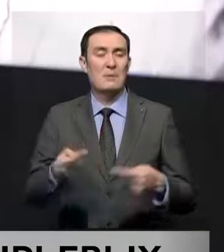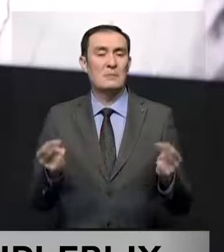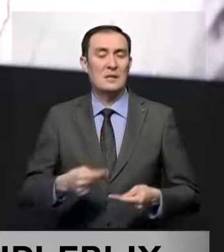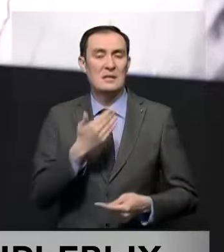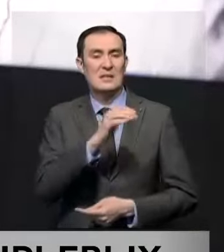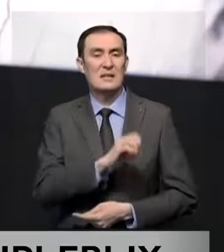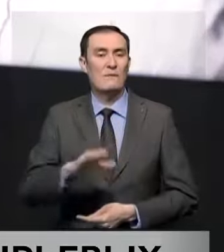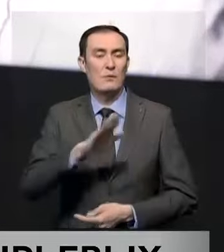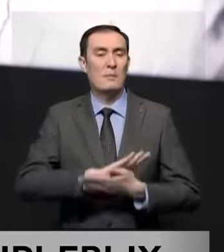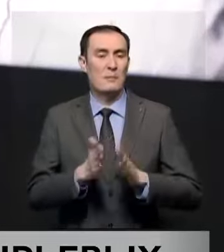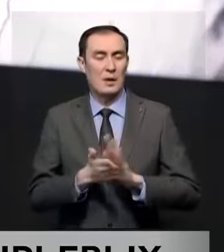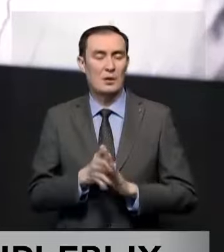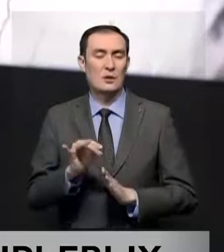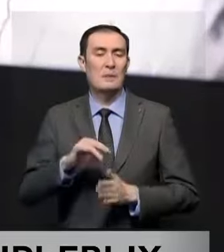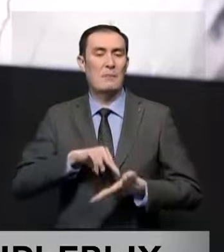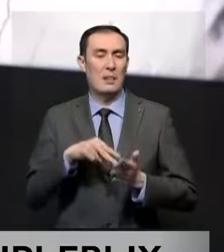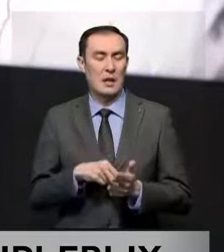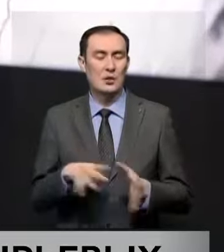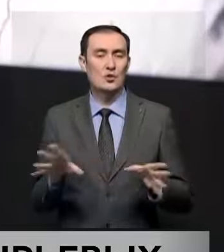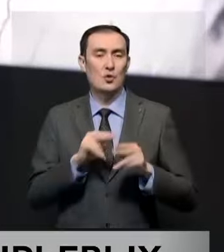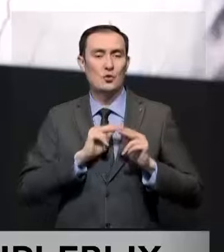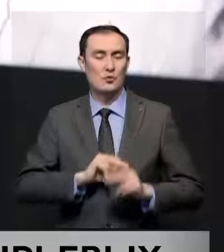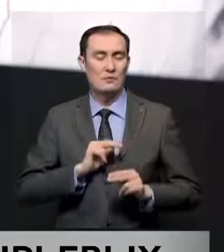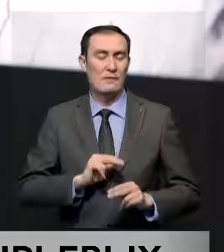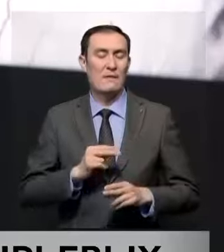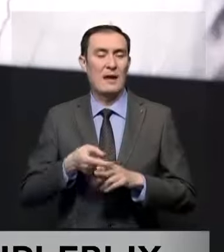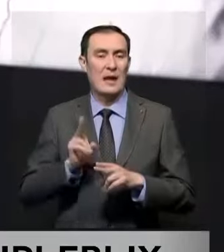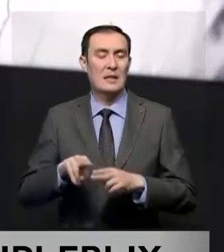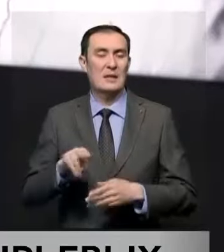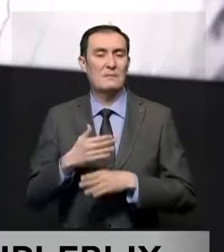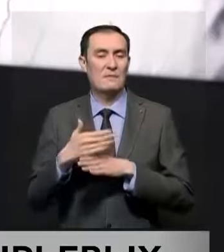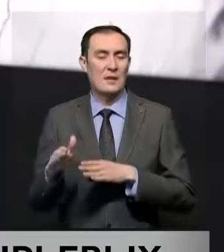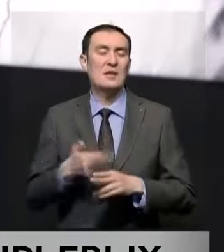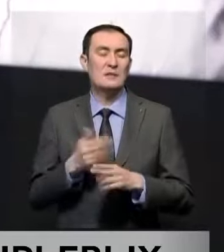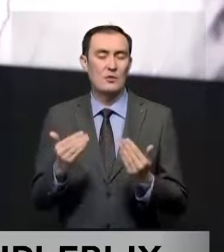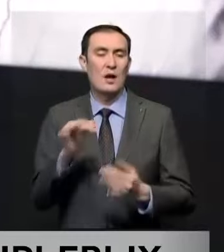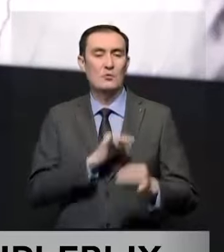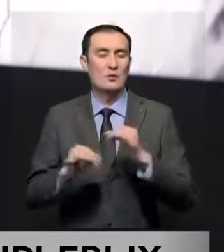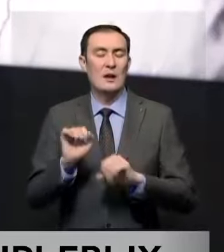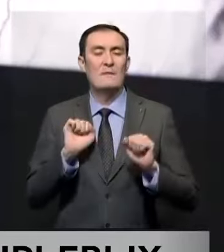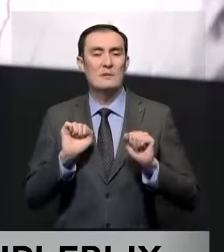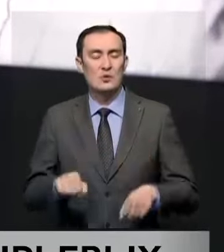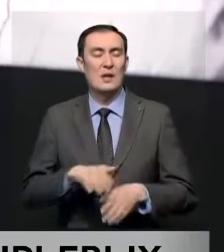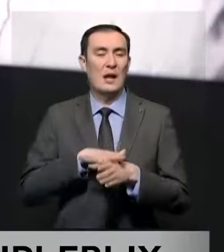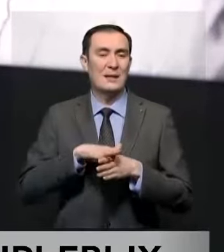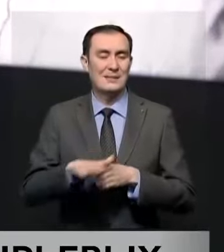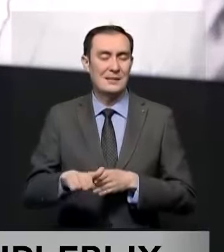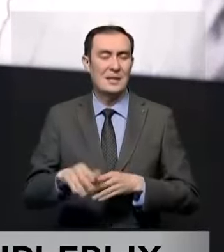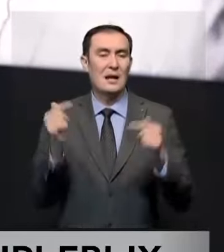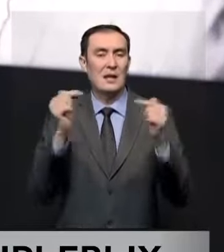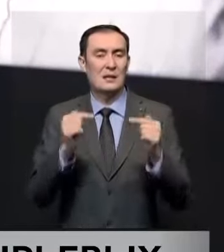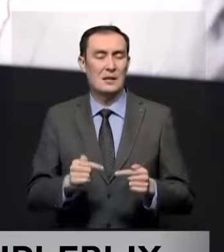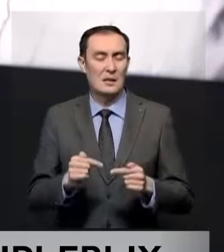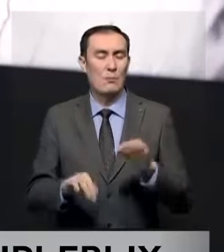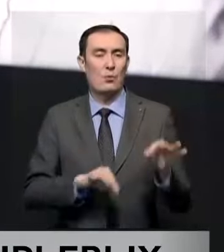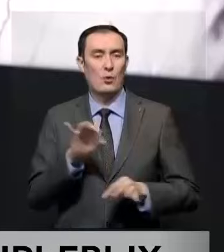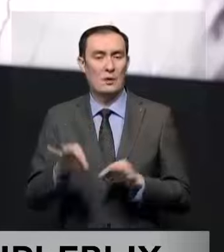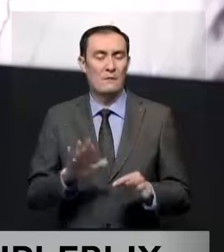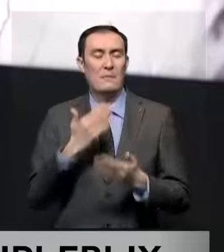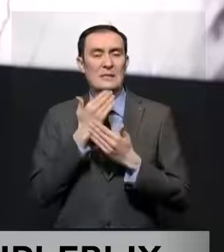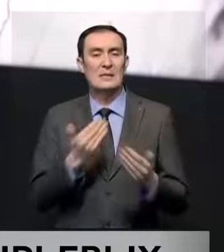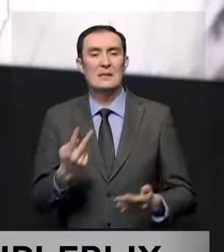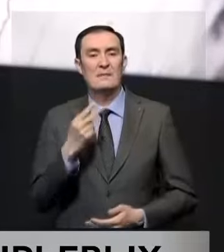с ЕС меморандумы и дорожные карты сотрудничества в этой сфере и сегодня обсудили возможности реализации конкретных проектов. В